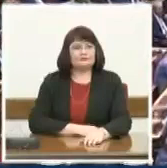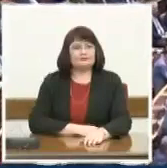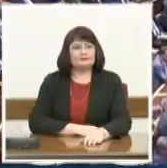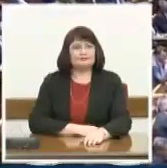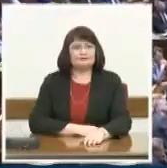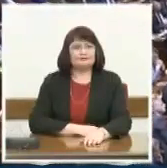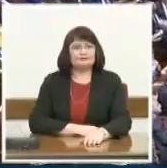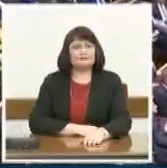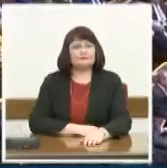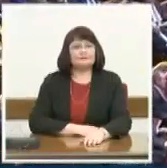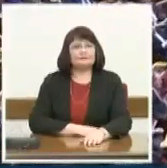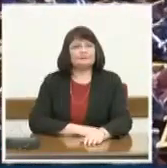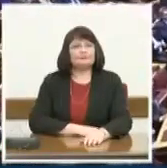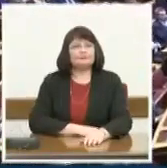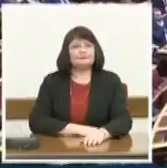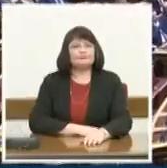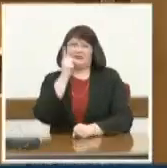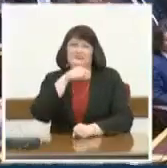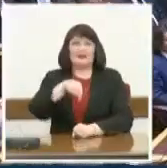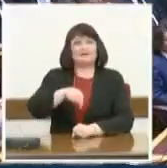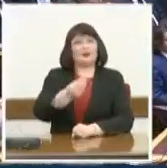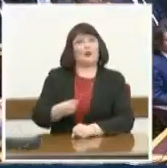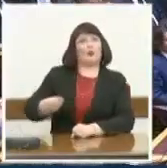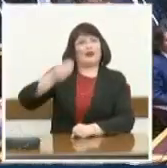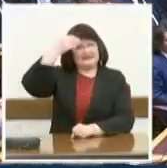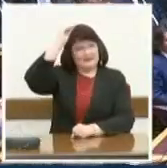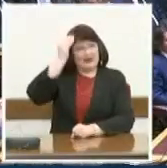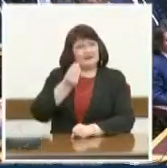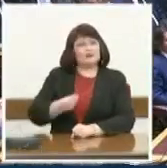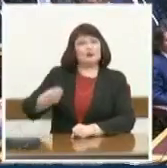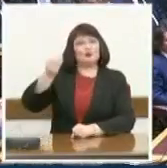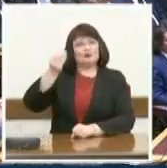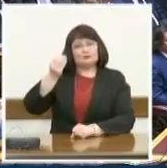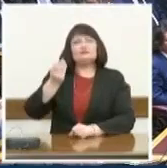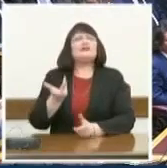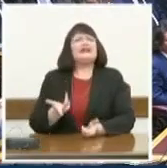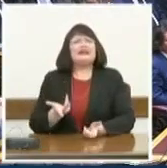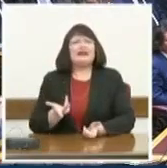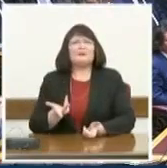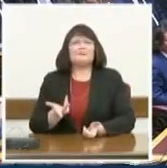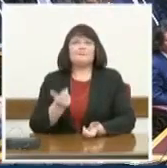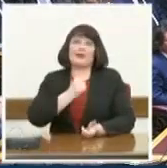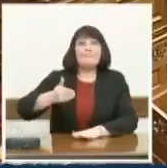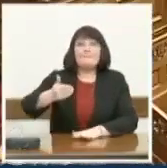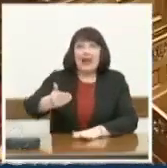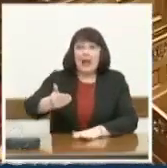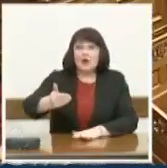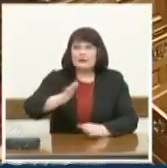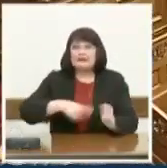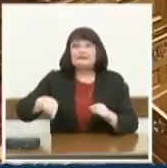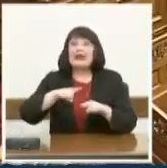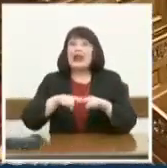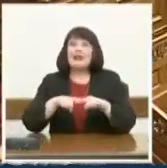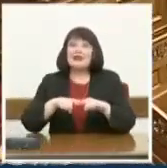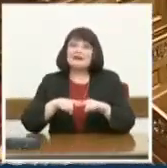μην κάνουμε αυτό που κάνει ο κ. Μητσοτάκης, συγκάλυψη, χυδαία συγκάλυψη αυτού του σκανδάλου που είναι πρωταγωνιστής, απόλυτος πρωταγωνιστής, και να δώσουμε τη δυνατότητα στη δικαιοσύνη